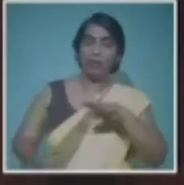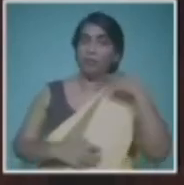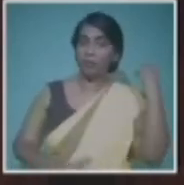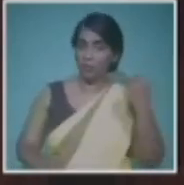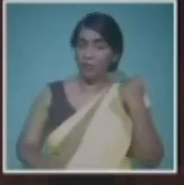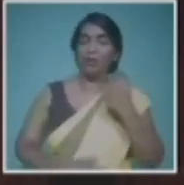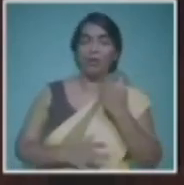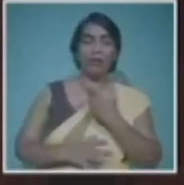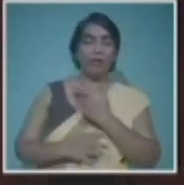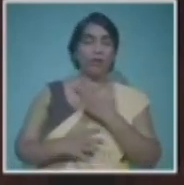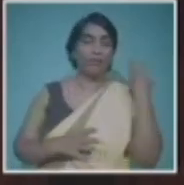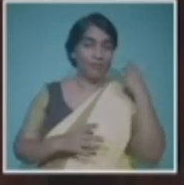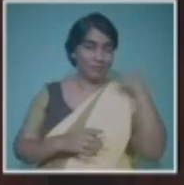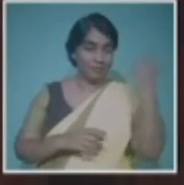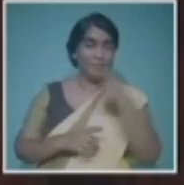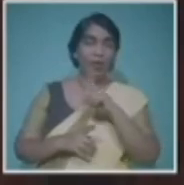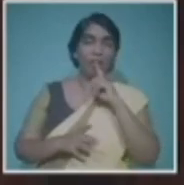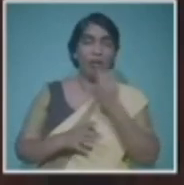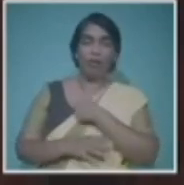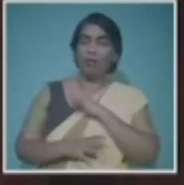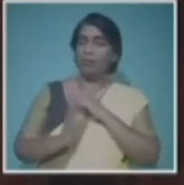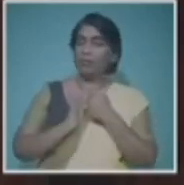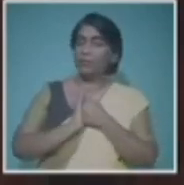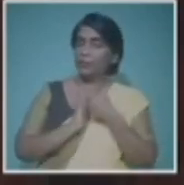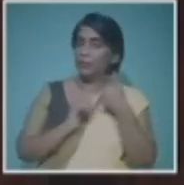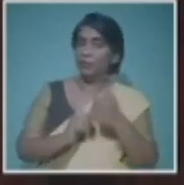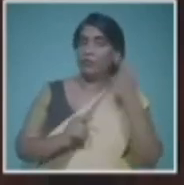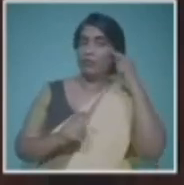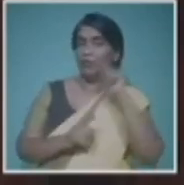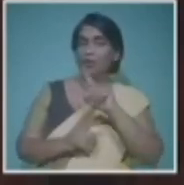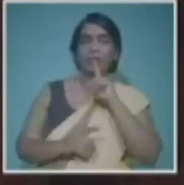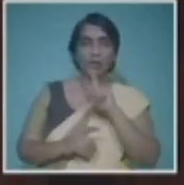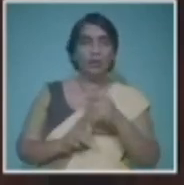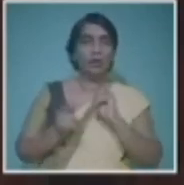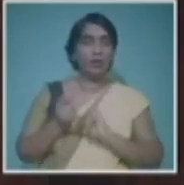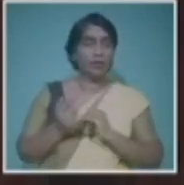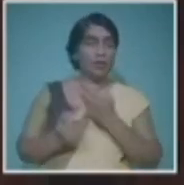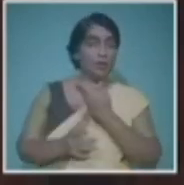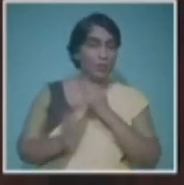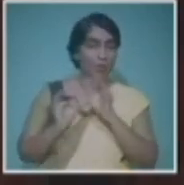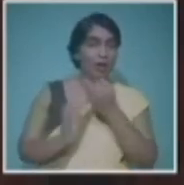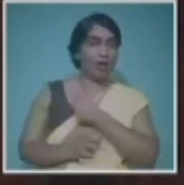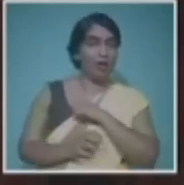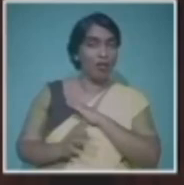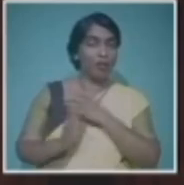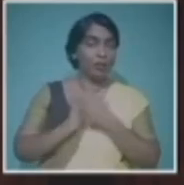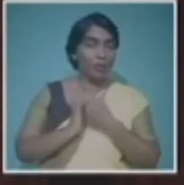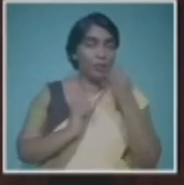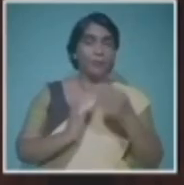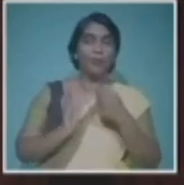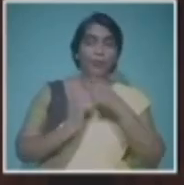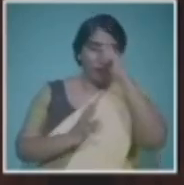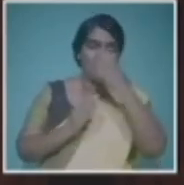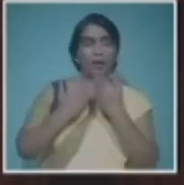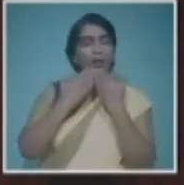කතාවේදී රාව් ෆකින් මැතිතුමාගේ කතාවේදී සමිත හාමුදුරුවන් ගැන ඉතාමත් හොඳ කියවීමක් තිබුණා මම දන්නේ සමිත හාමුදුරුවන් ගැනට ඒ ලබා දීපු ගෞරවයට රාව් ෆකින්